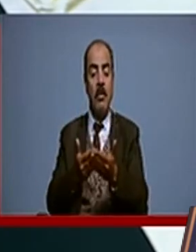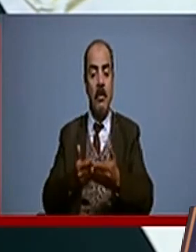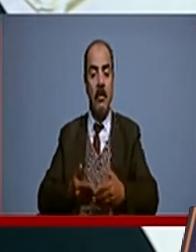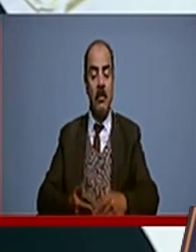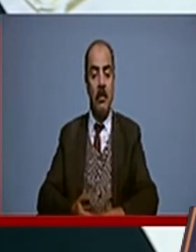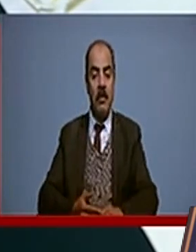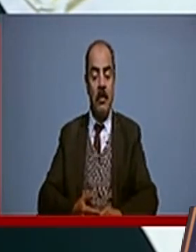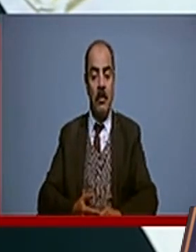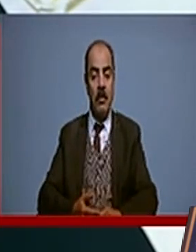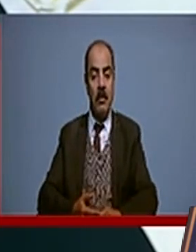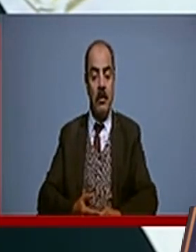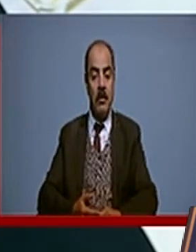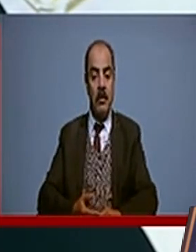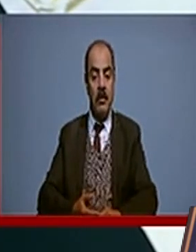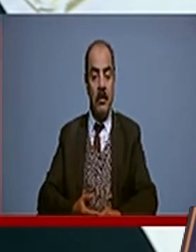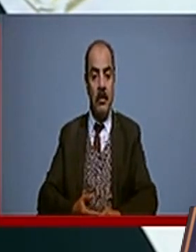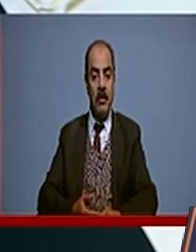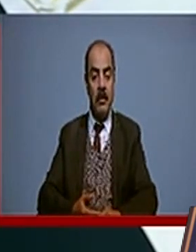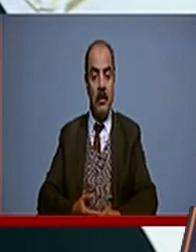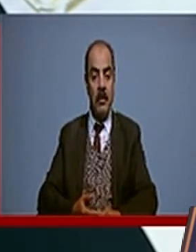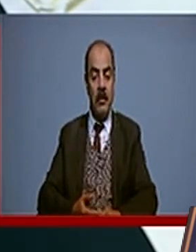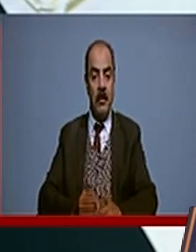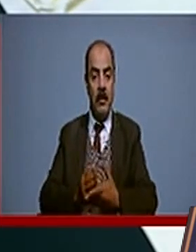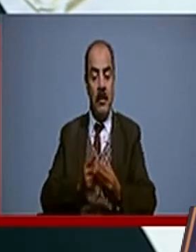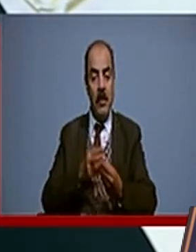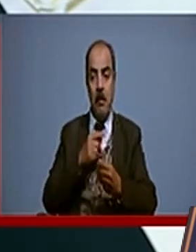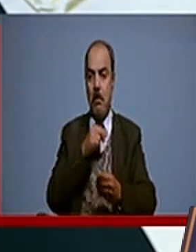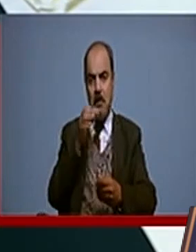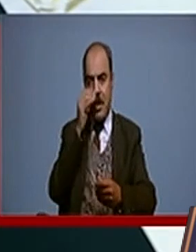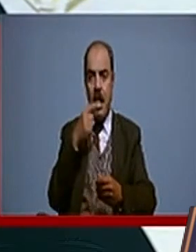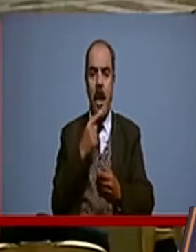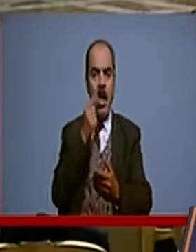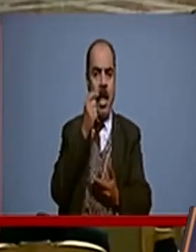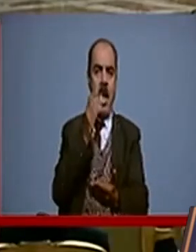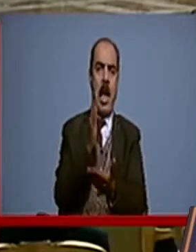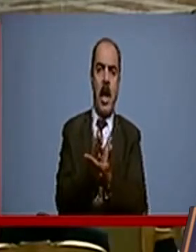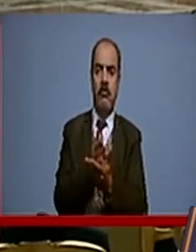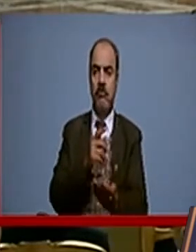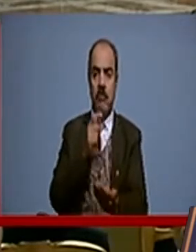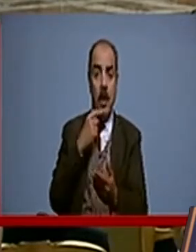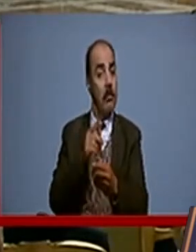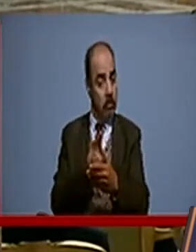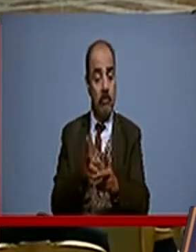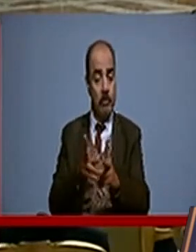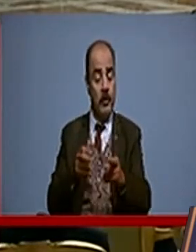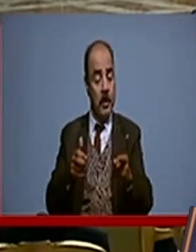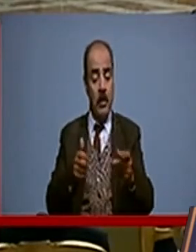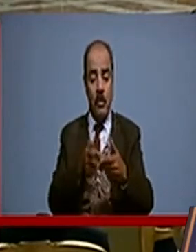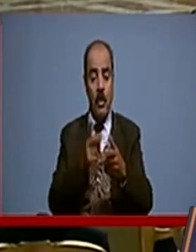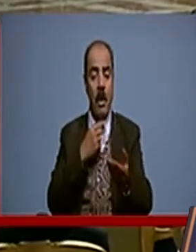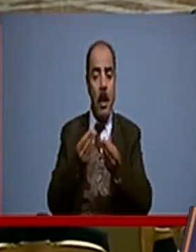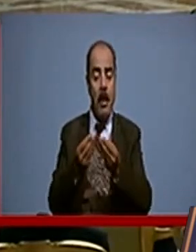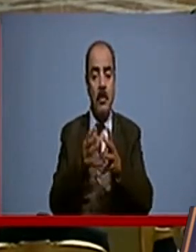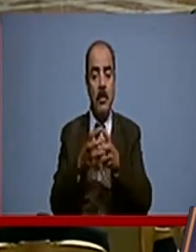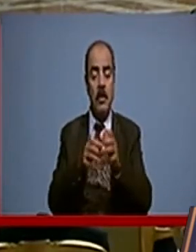في استشراف رؤيتنا في مجال حقوق الإنسان في مصر، والتي تعتمد على التطوير والاهتمام